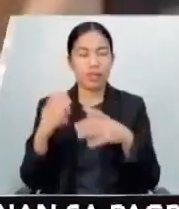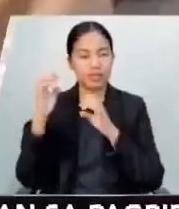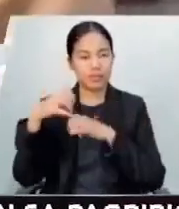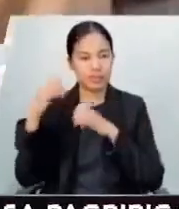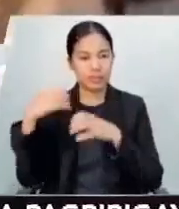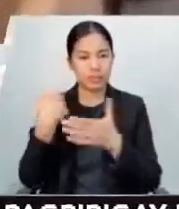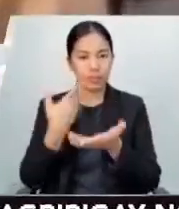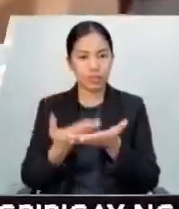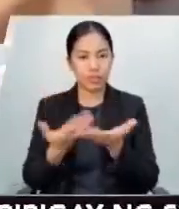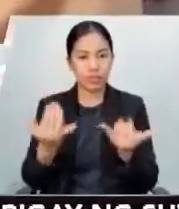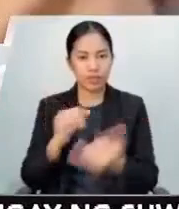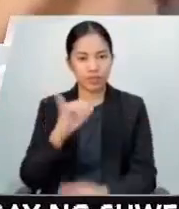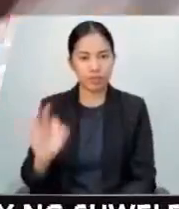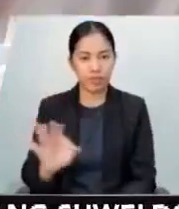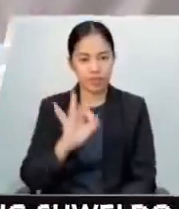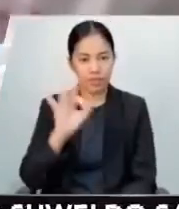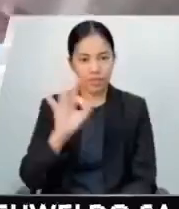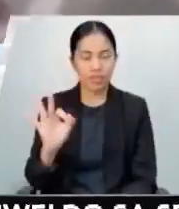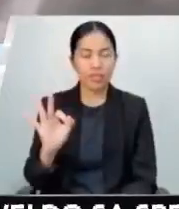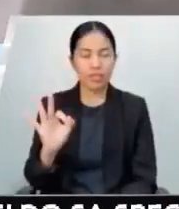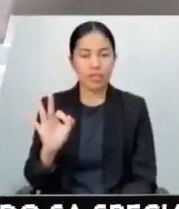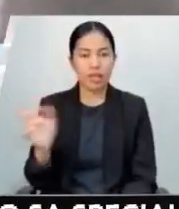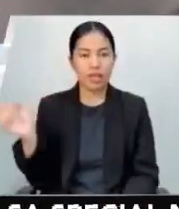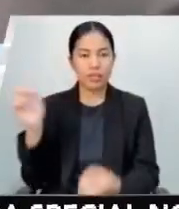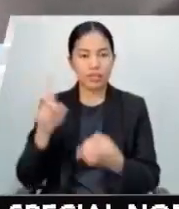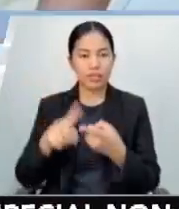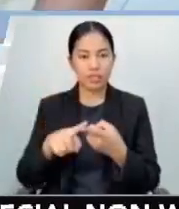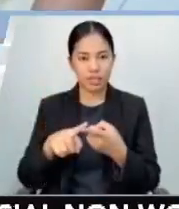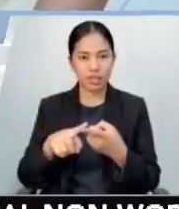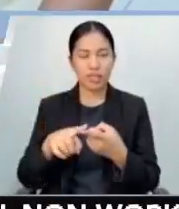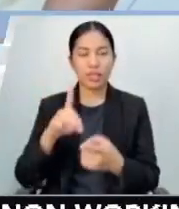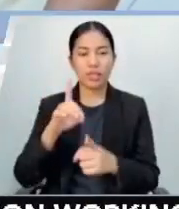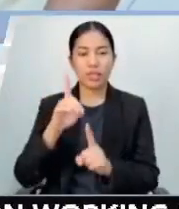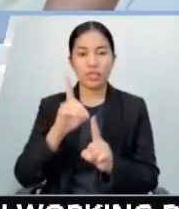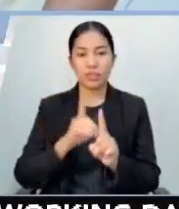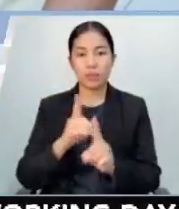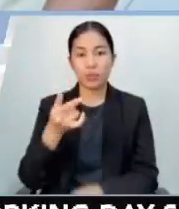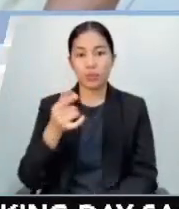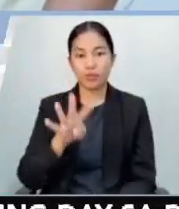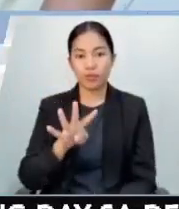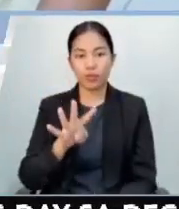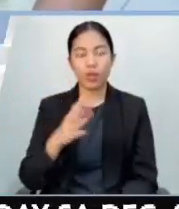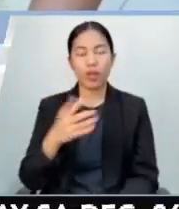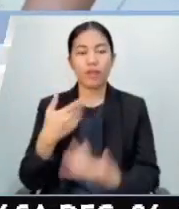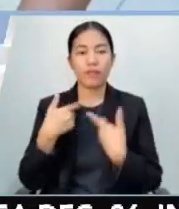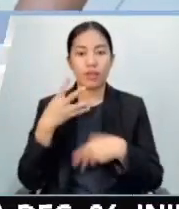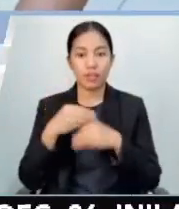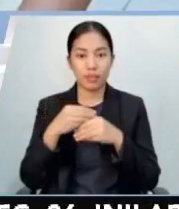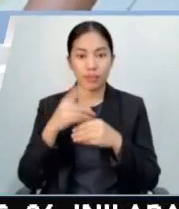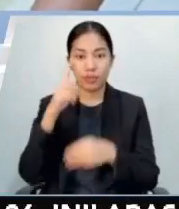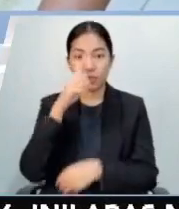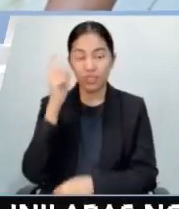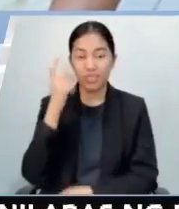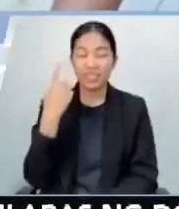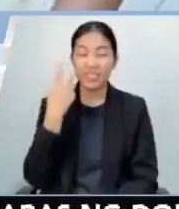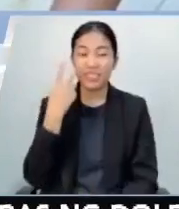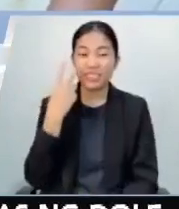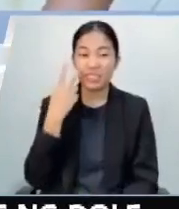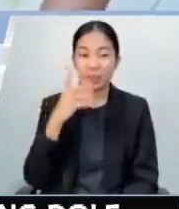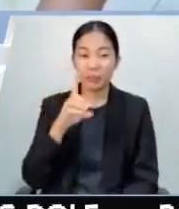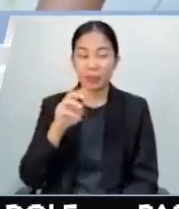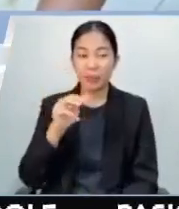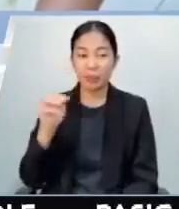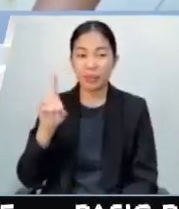at hanggang sa 24 bisperas ng Pasko. So magdadagdag sila dahil nga nakita nitong si MMDA General Manager Lipana na